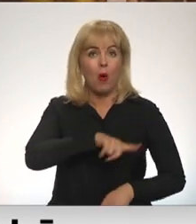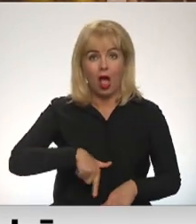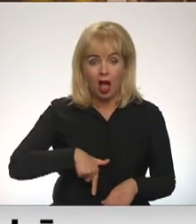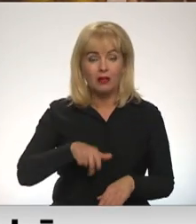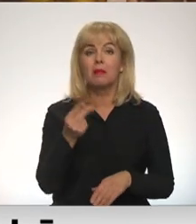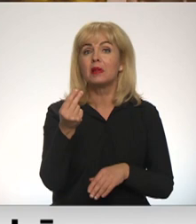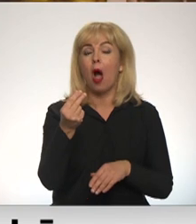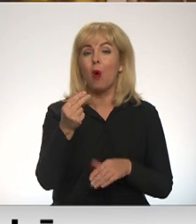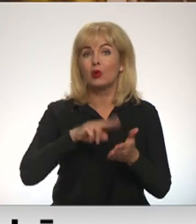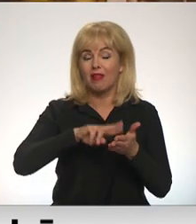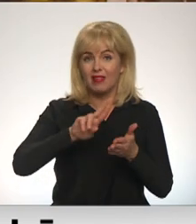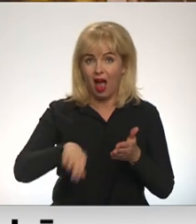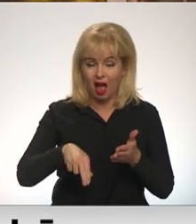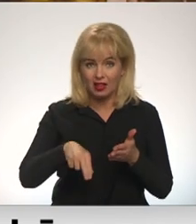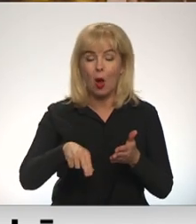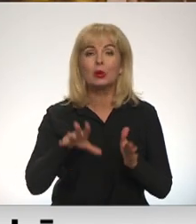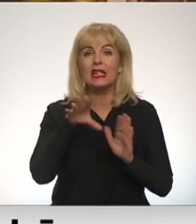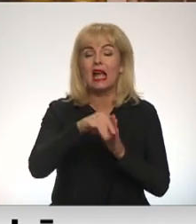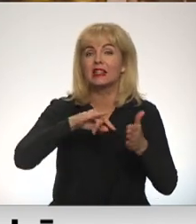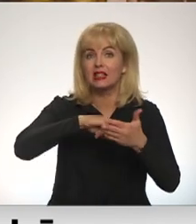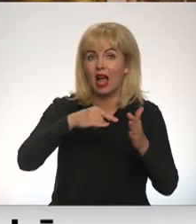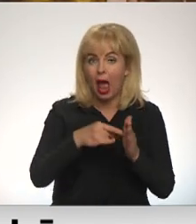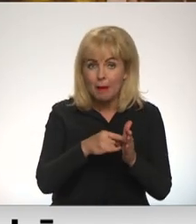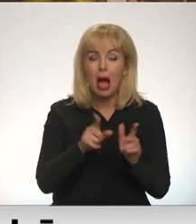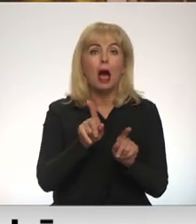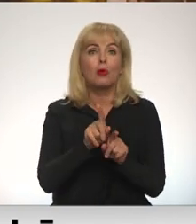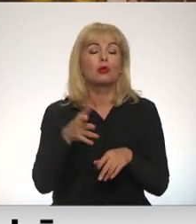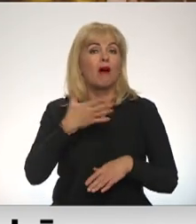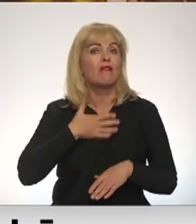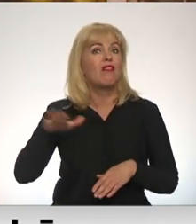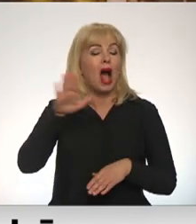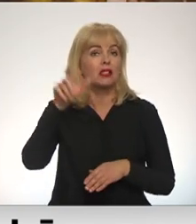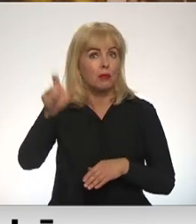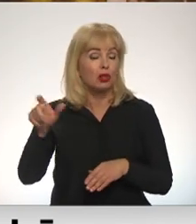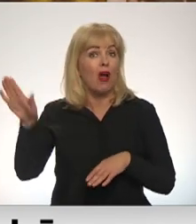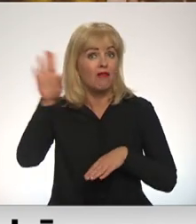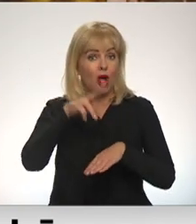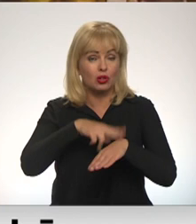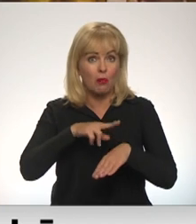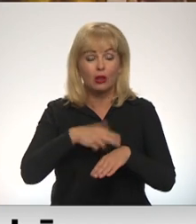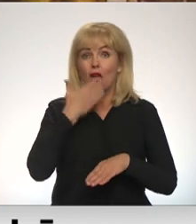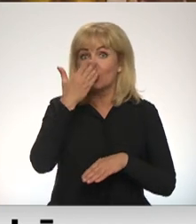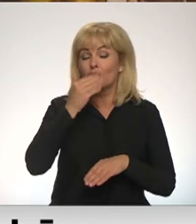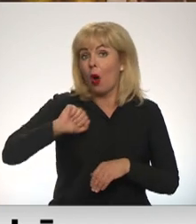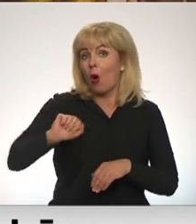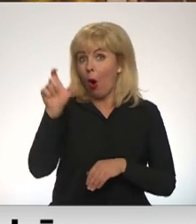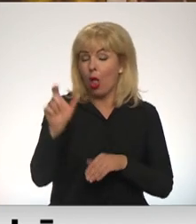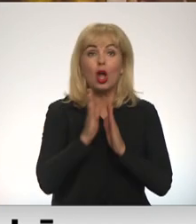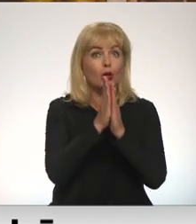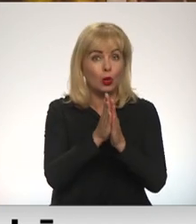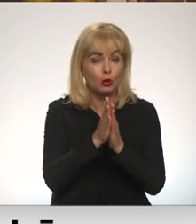nelikumīgas apriķes schēmās iespējams iesaistīt arī mūsu valsts piedrīgie. Valsts policija pēc Čehijas kolēģa lūguma